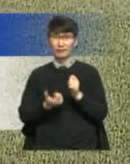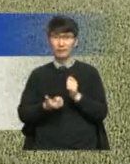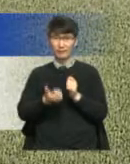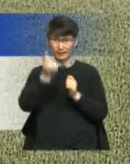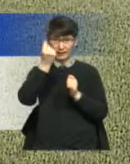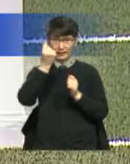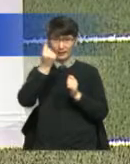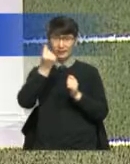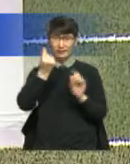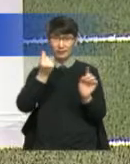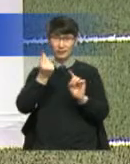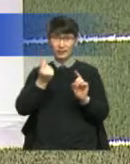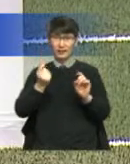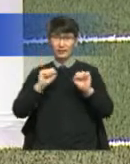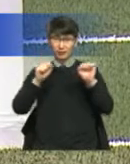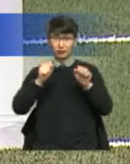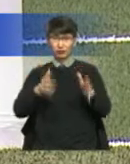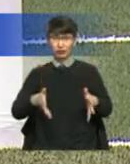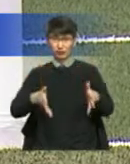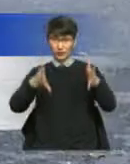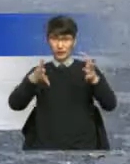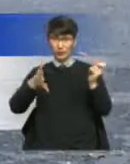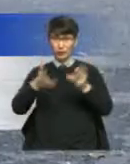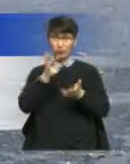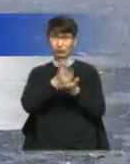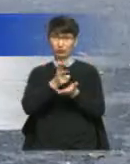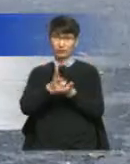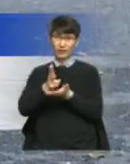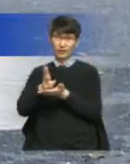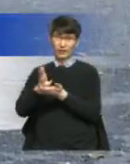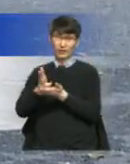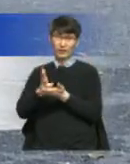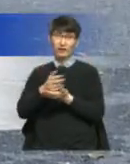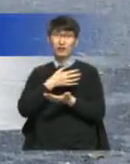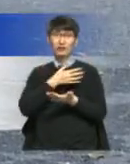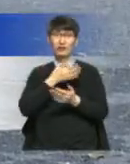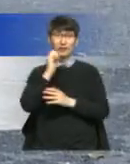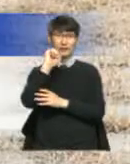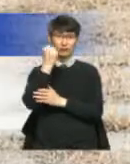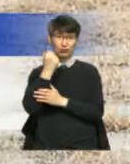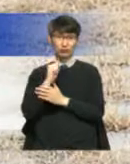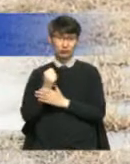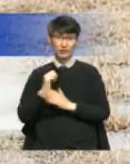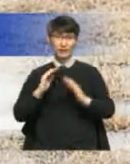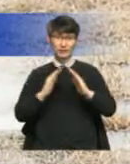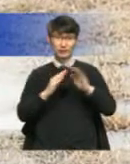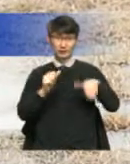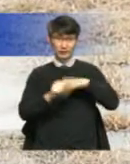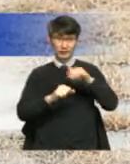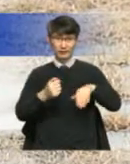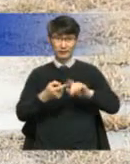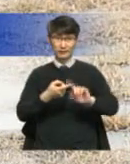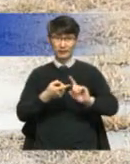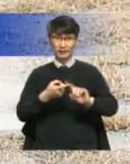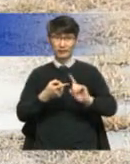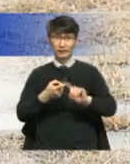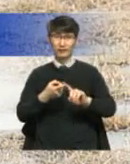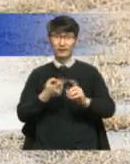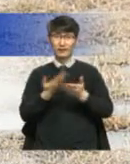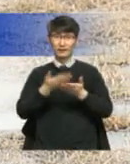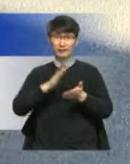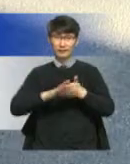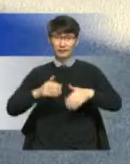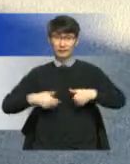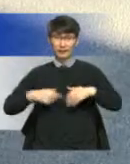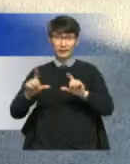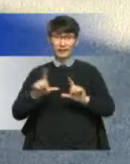속도로 우리 체육관 그리고 주차장 그리고 노후된 죽어 광경에 대해서 개선이